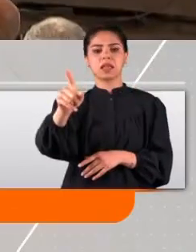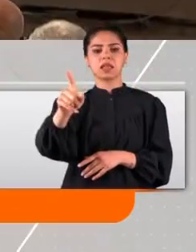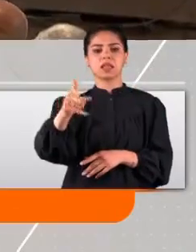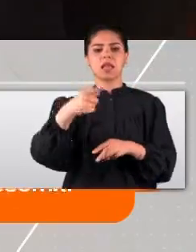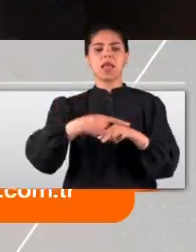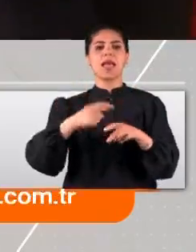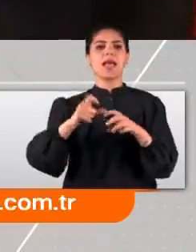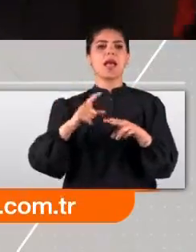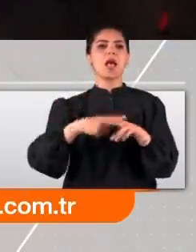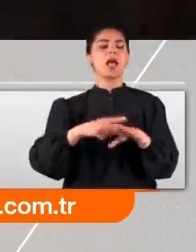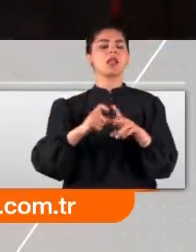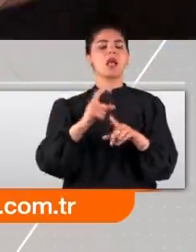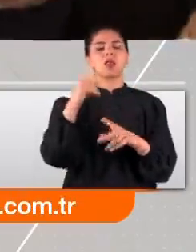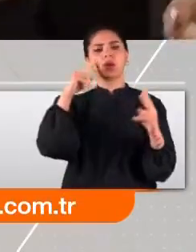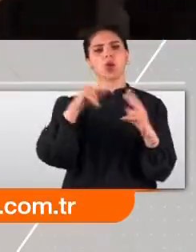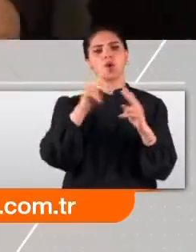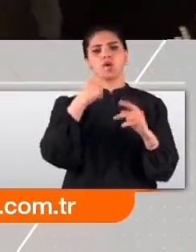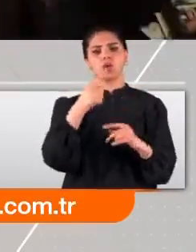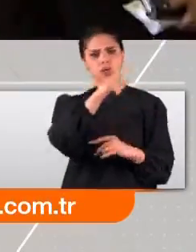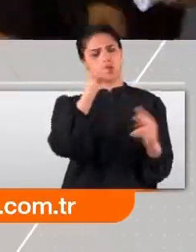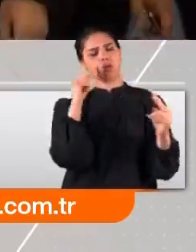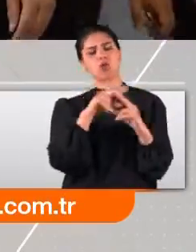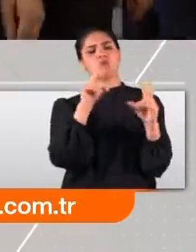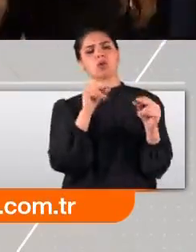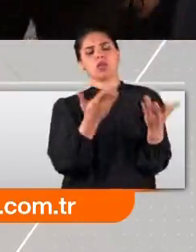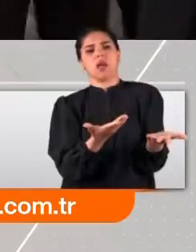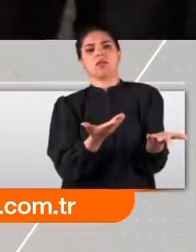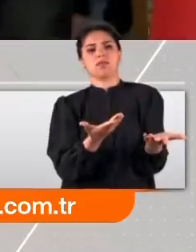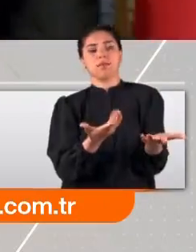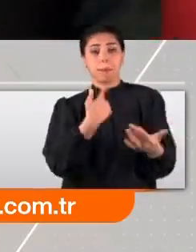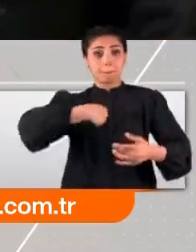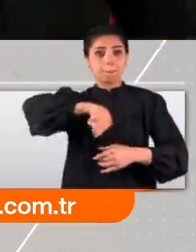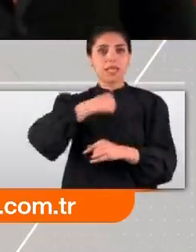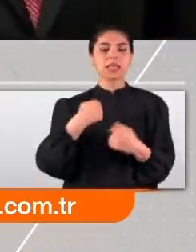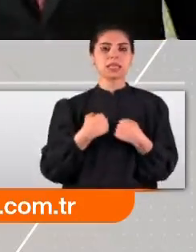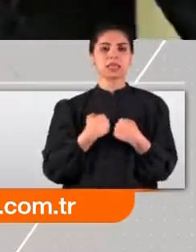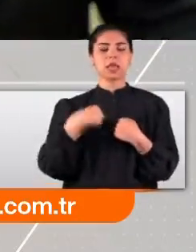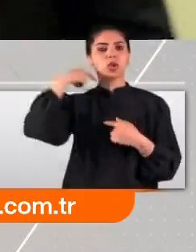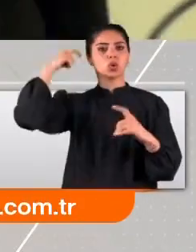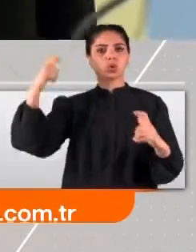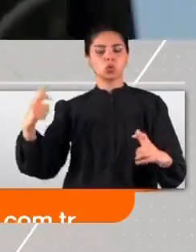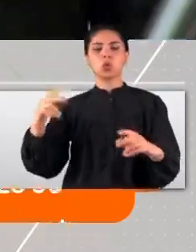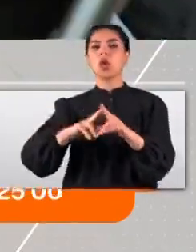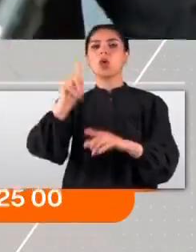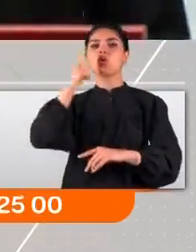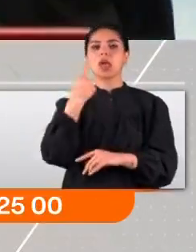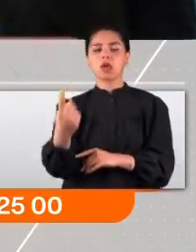görüşün. E sen görüşüyorsun, yeter zaten. Biz Suriye'nin